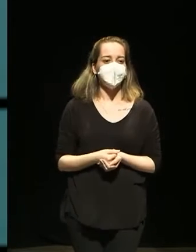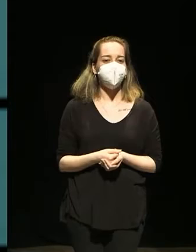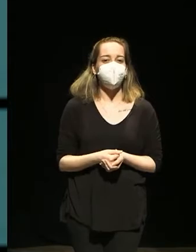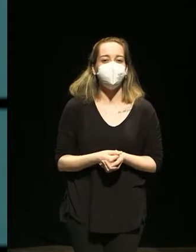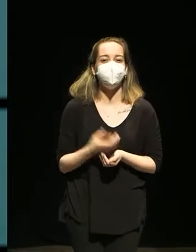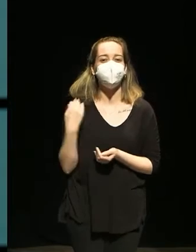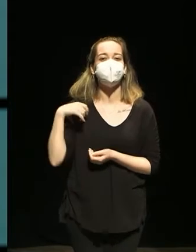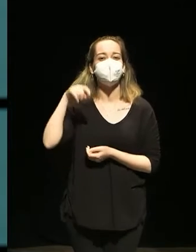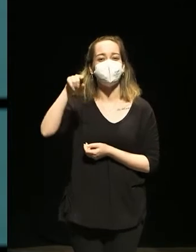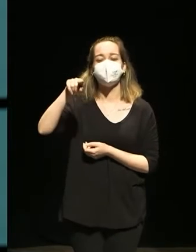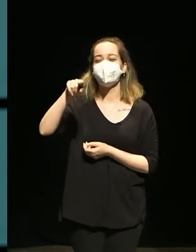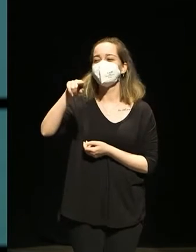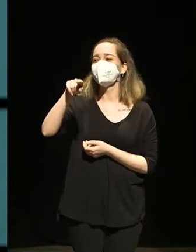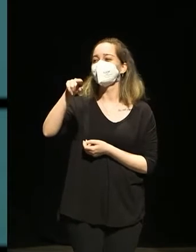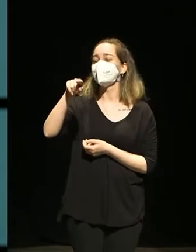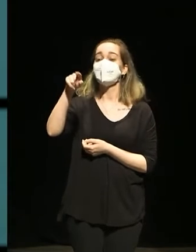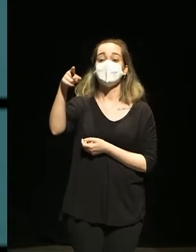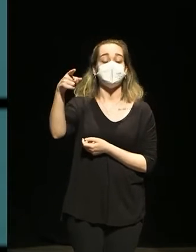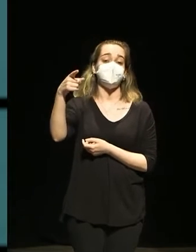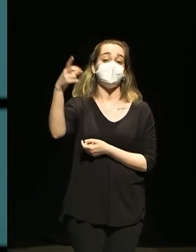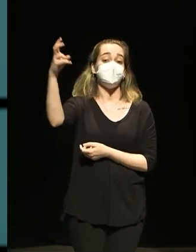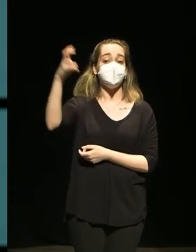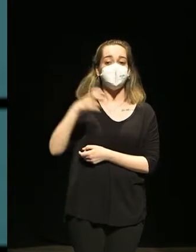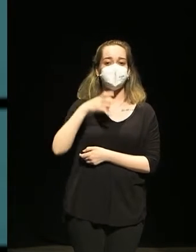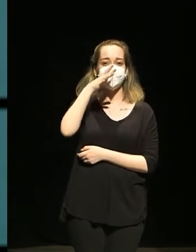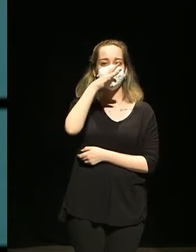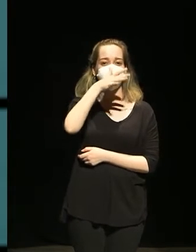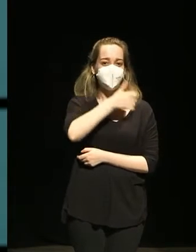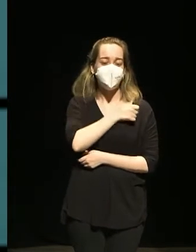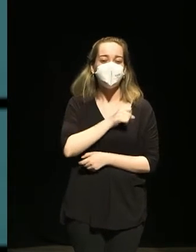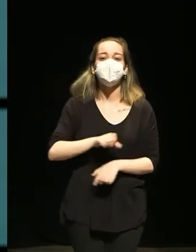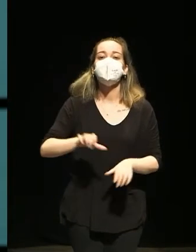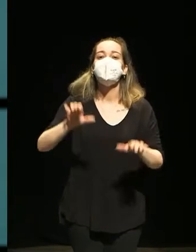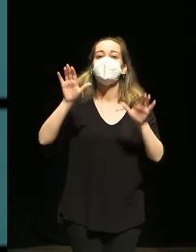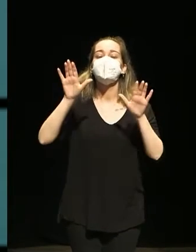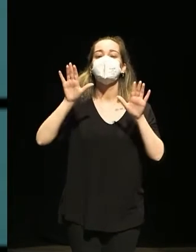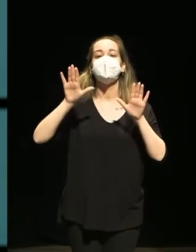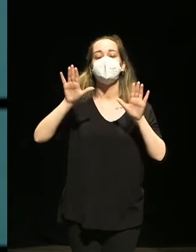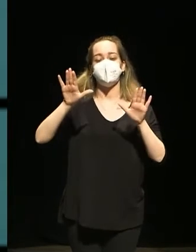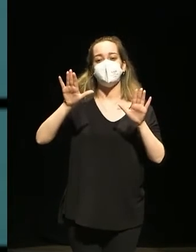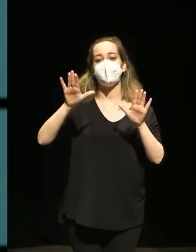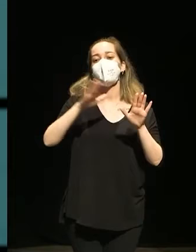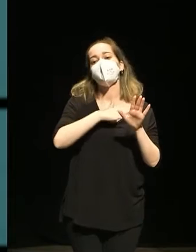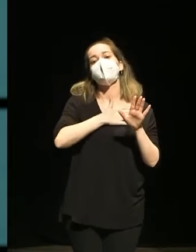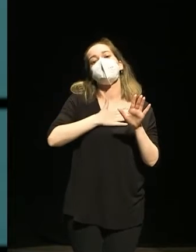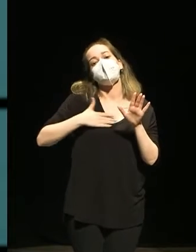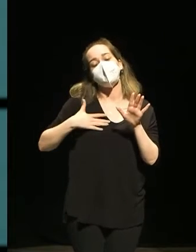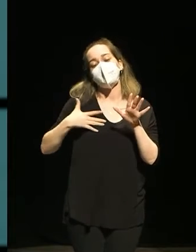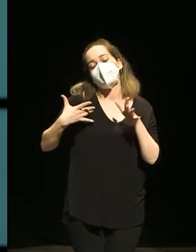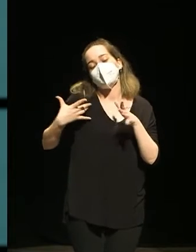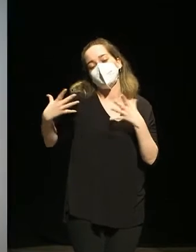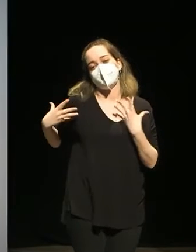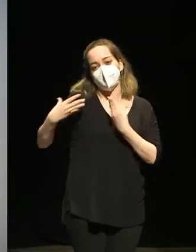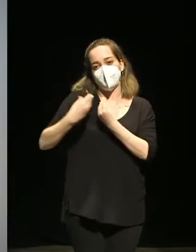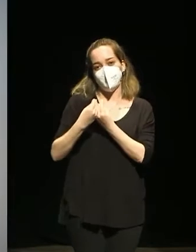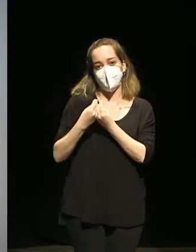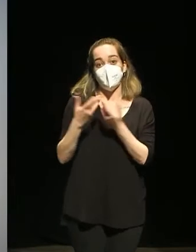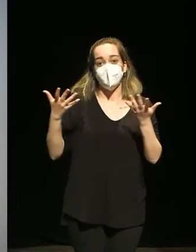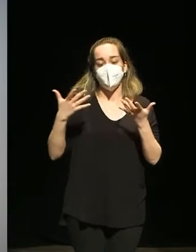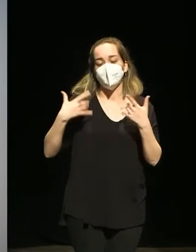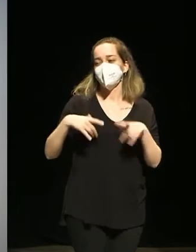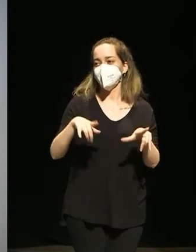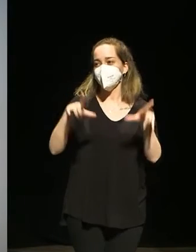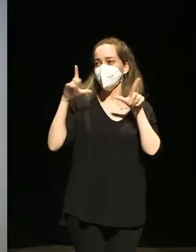de Baden-Württemberg, no pot acompanyar-nos, però no ha volgut deixar d'estar entre tots i totes vosaltres.